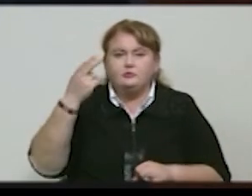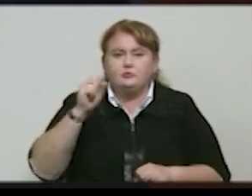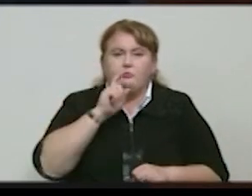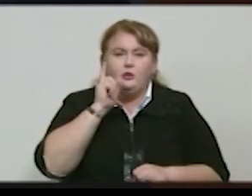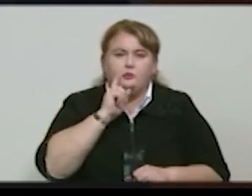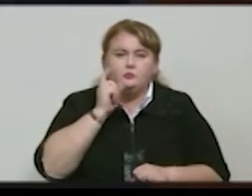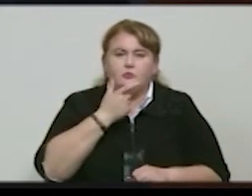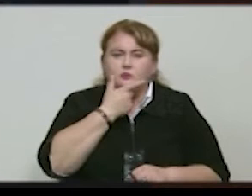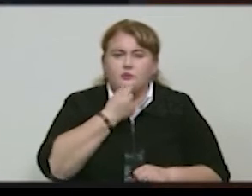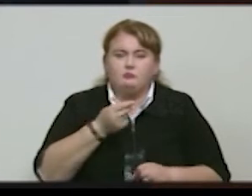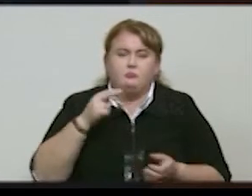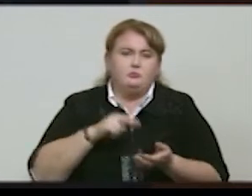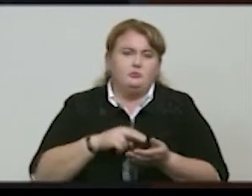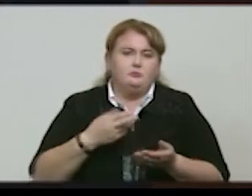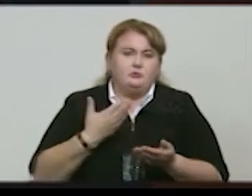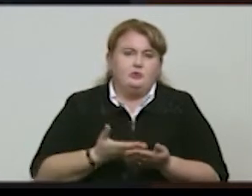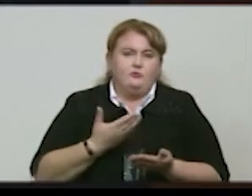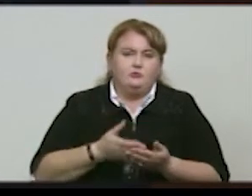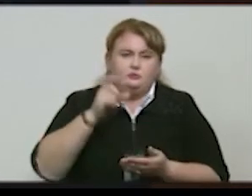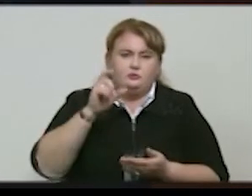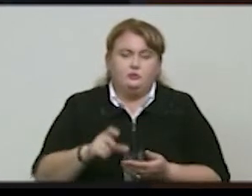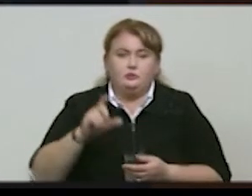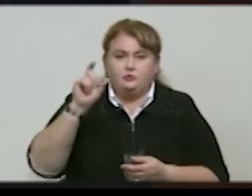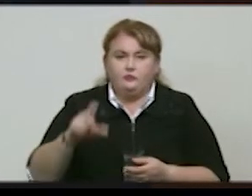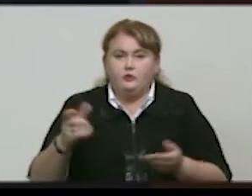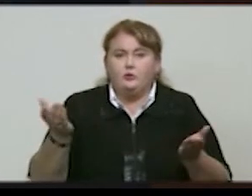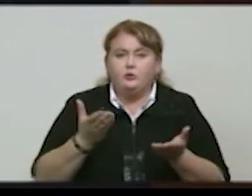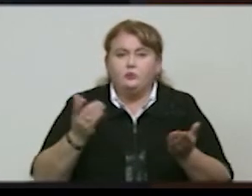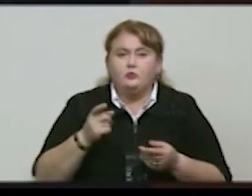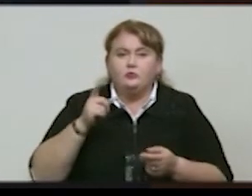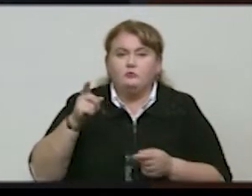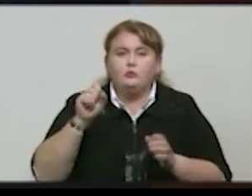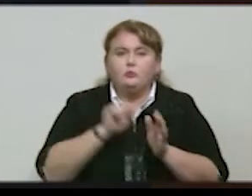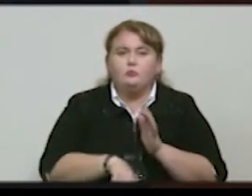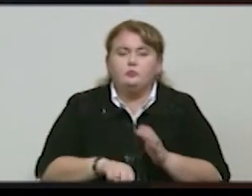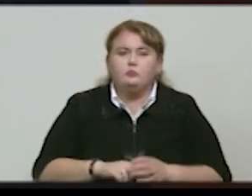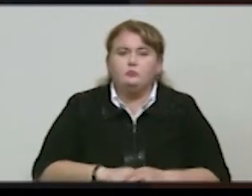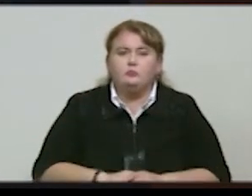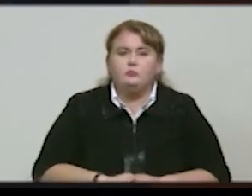молодой, красивый, представительный человек и человек, который его убил.